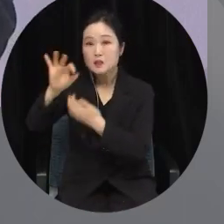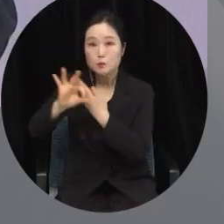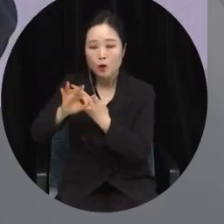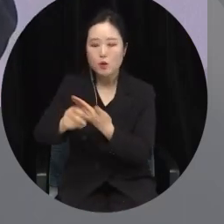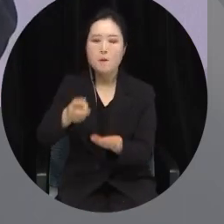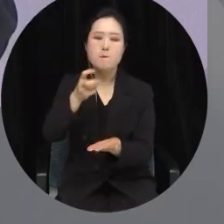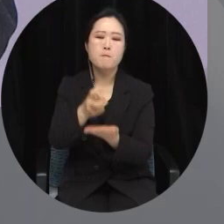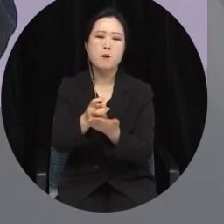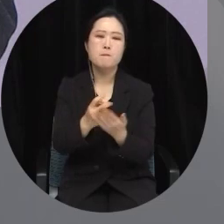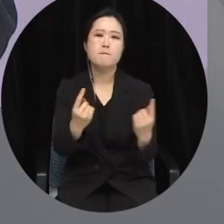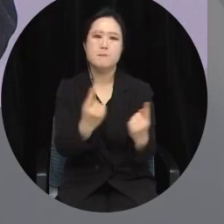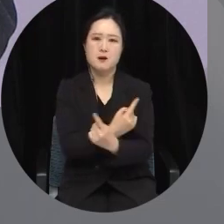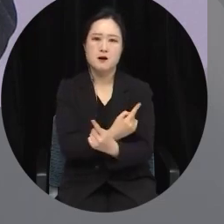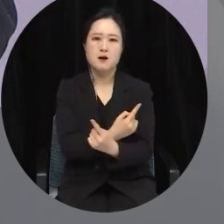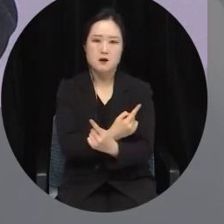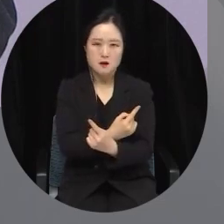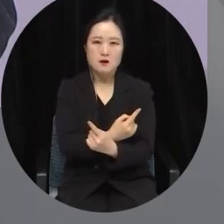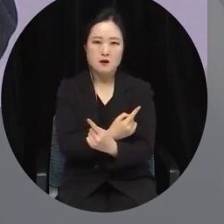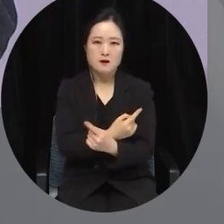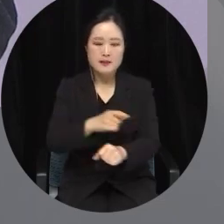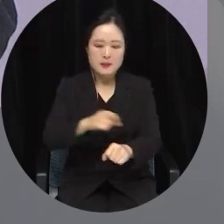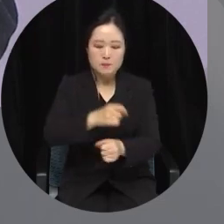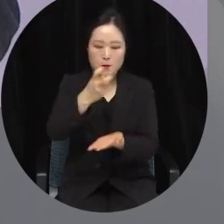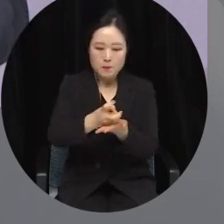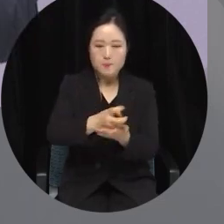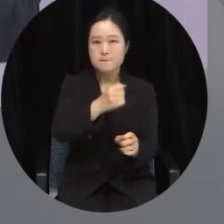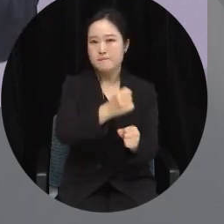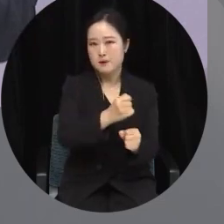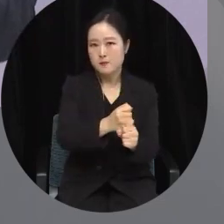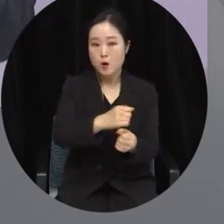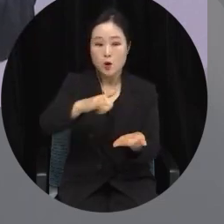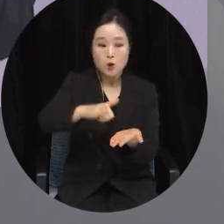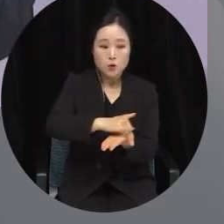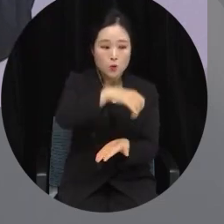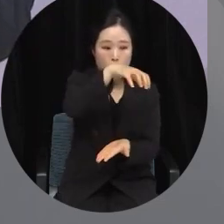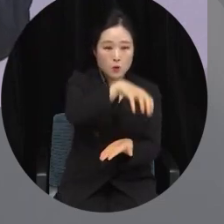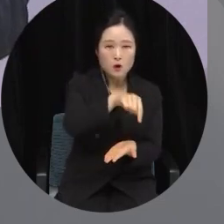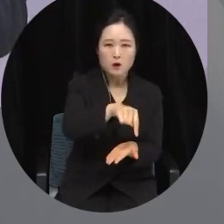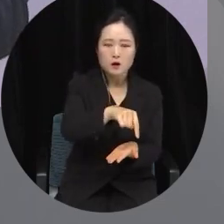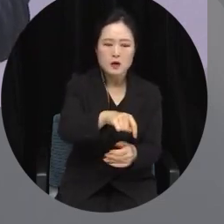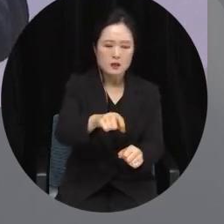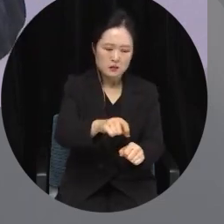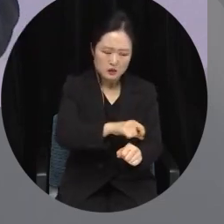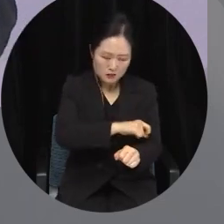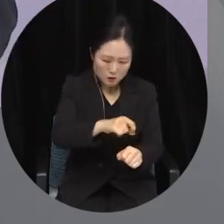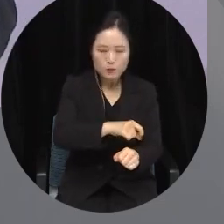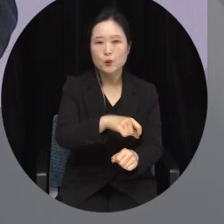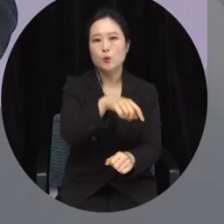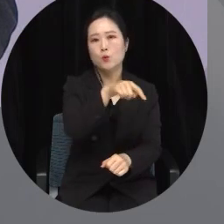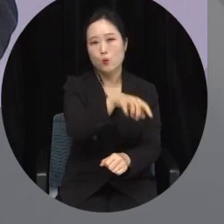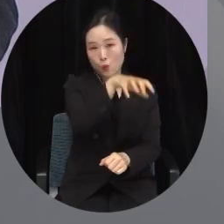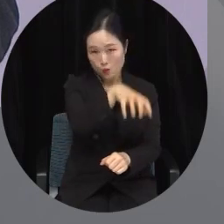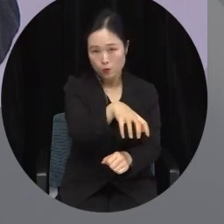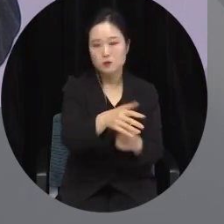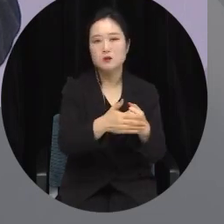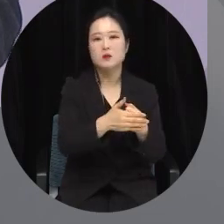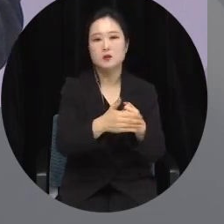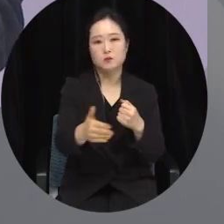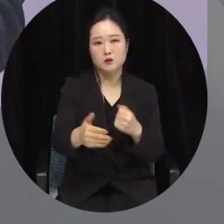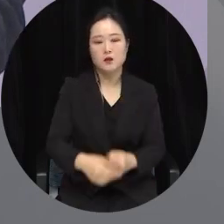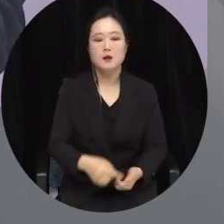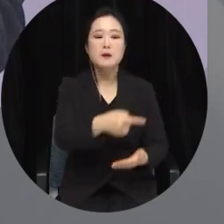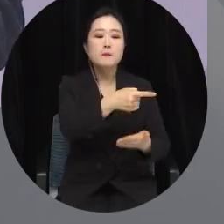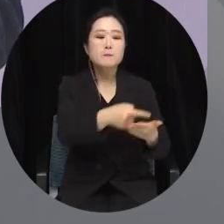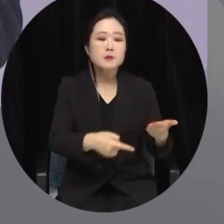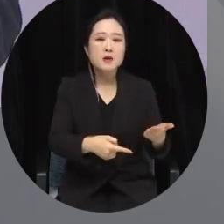개정해서 특별법을 만들어서 공항이라는 특수한 그 조건 하에서 저희들이 희생과 피해를 보고